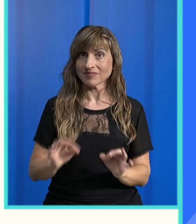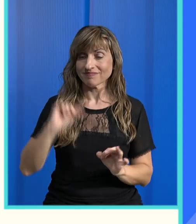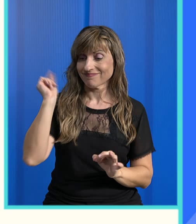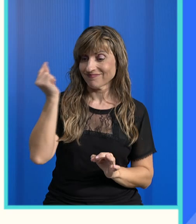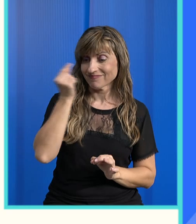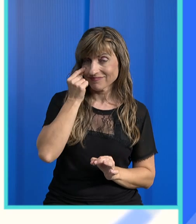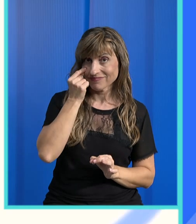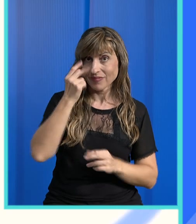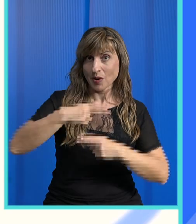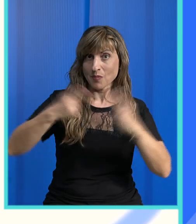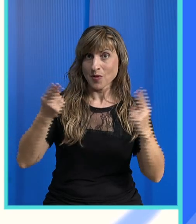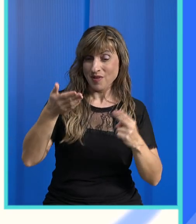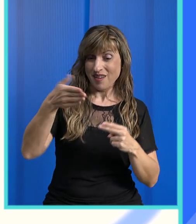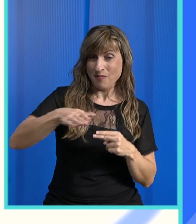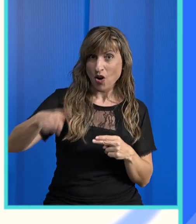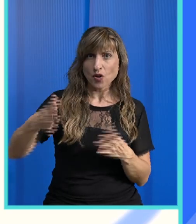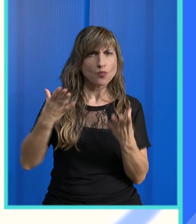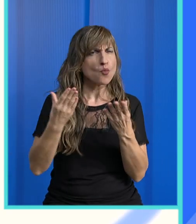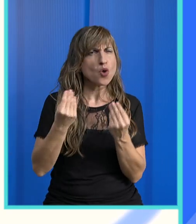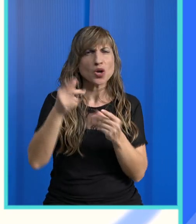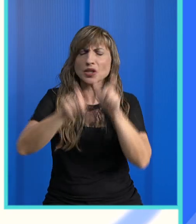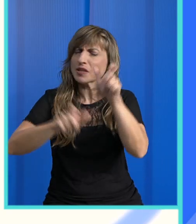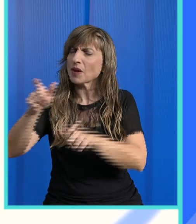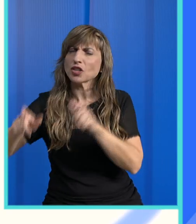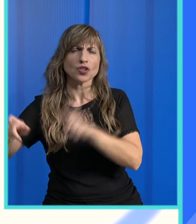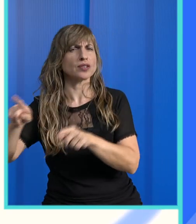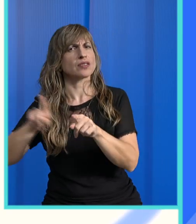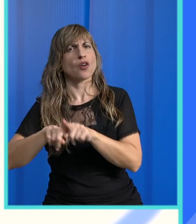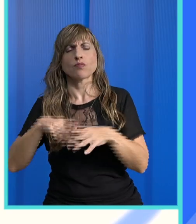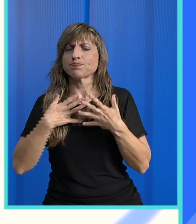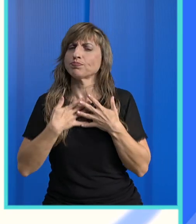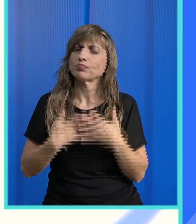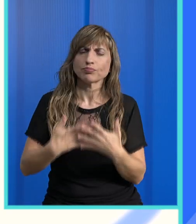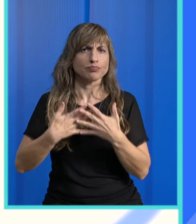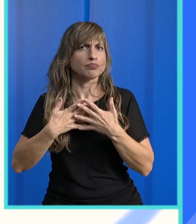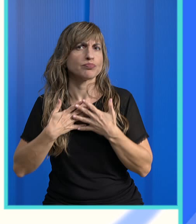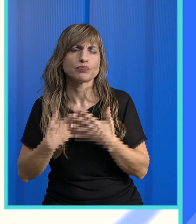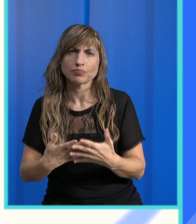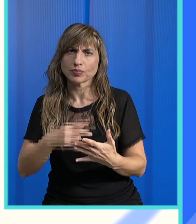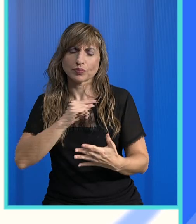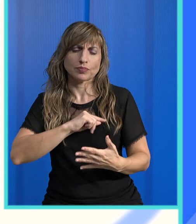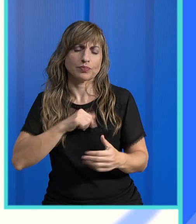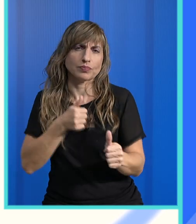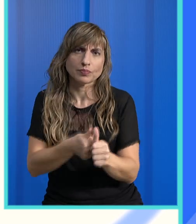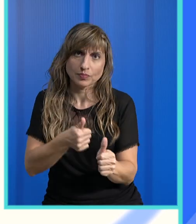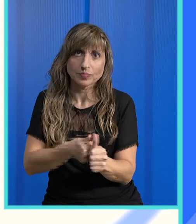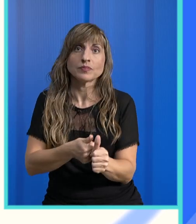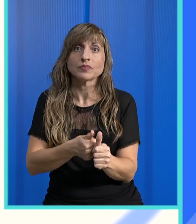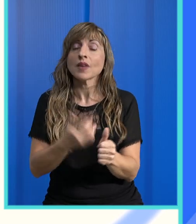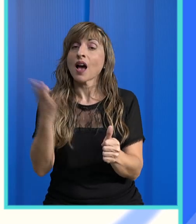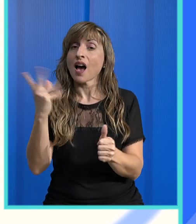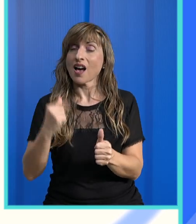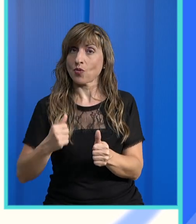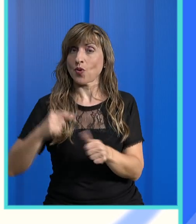Tortajada han estat moltes les mostres de condol a les xarxes socials, algunes d'elles provenents de persones properes durant tota la seva vida